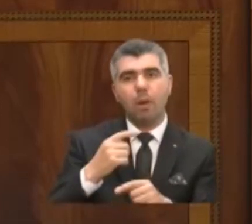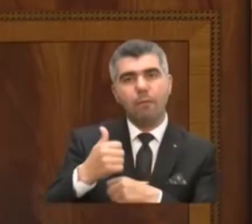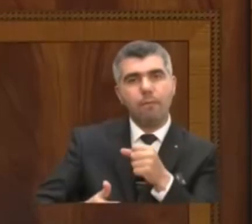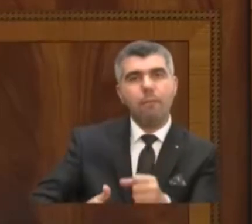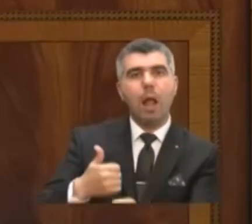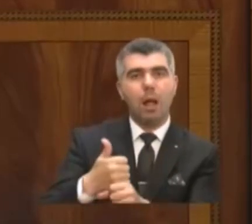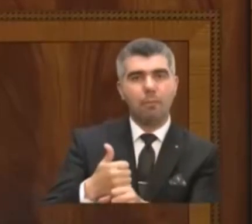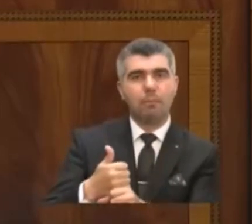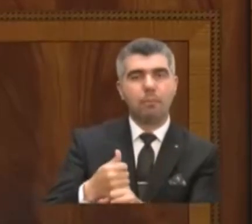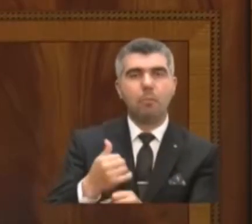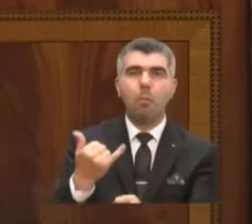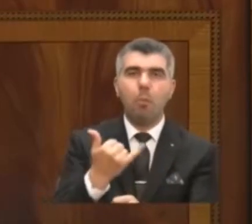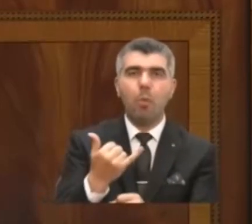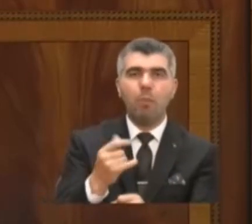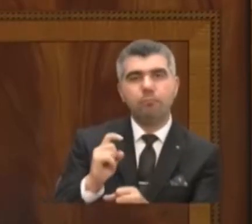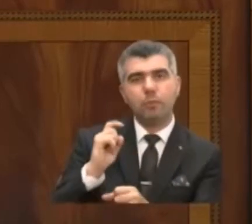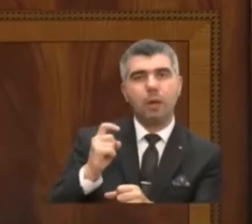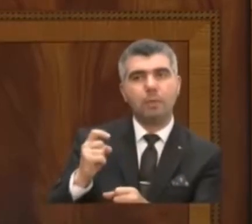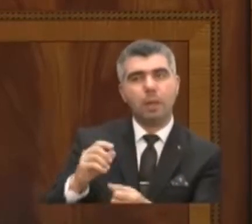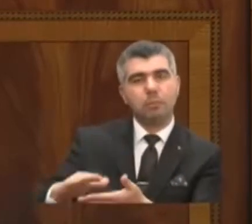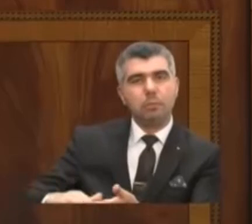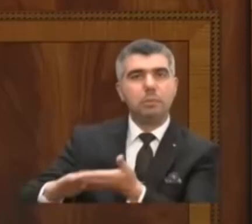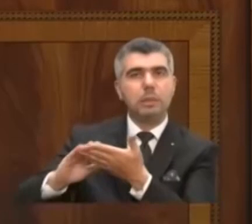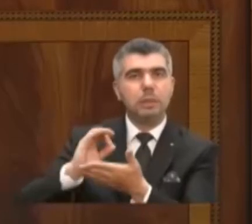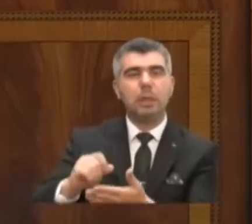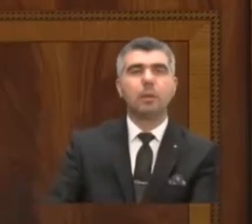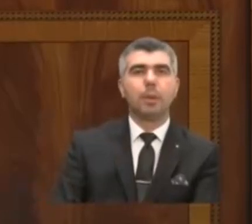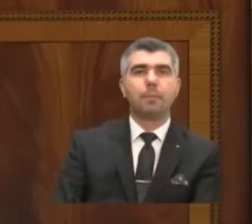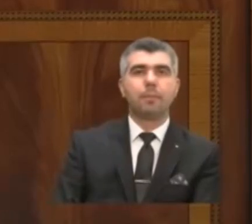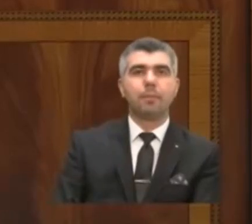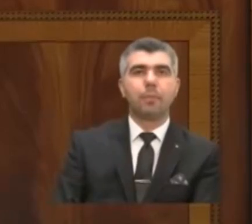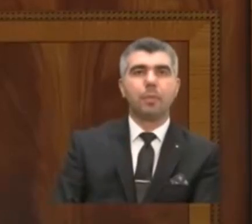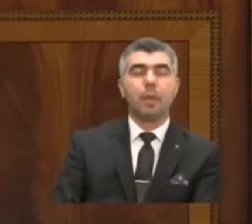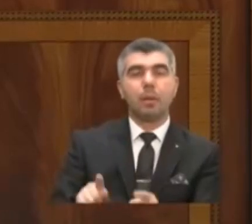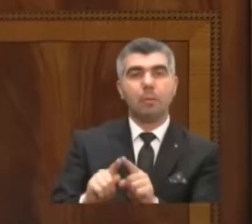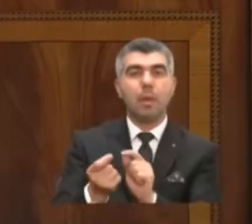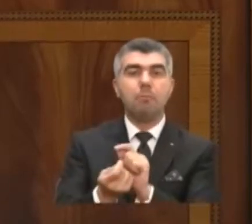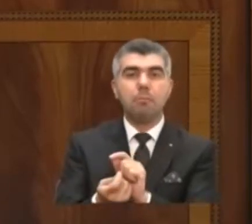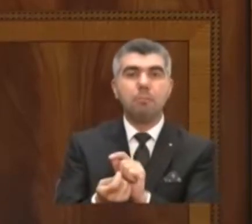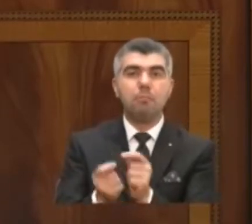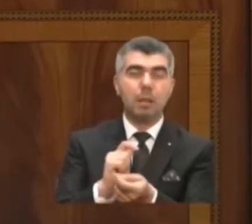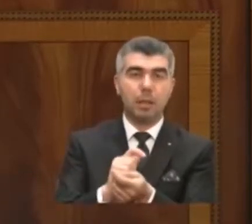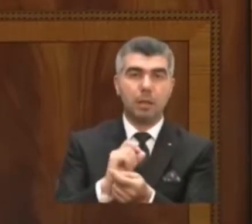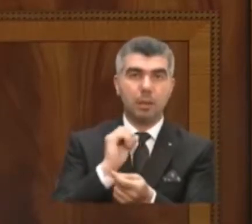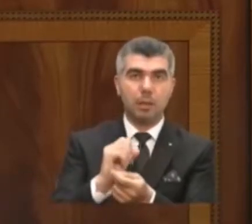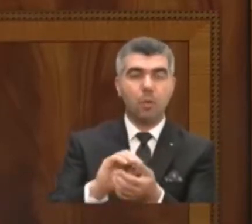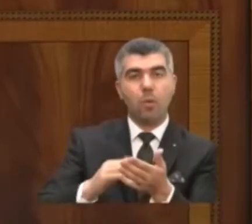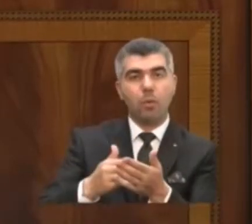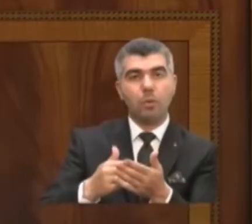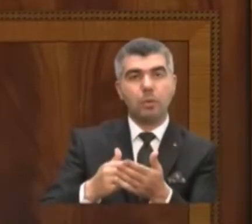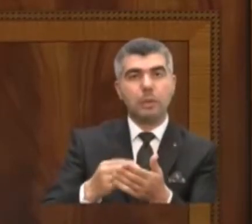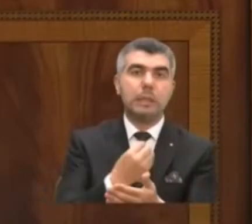الطول اللي بغيناهم في إطار حنا ما كنقولوش بأنه غادي ندوبليو لا كاباسيتي دي ميدسان،